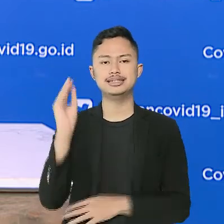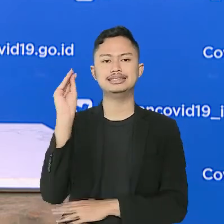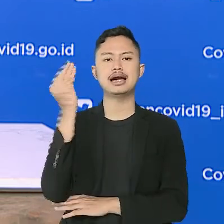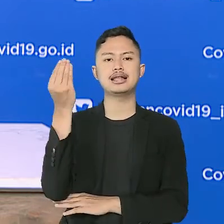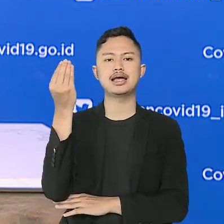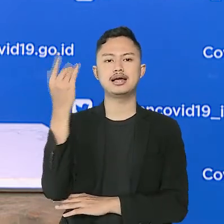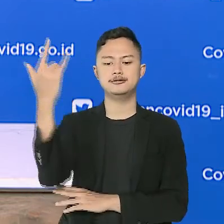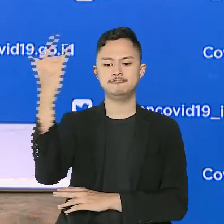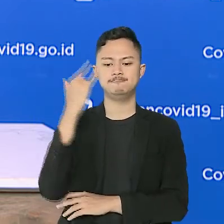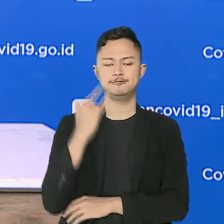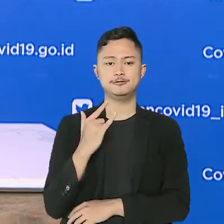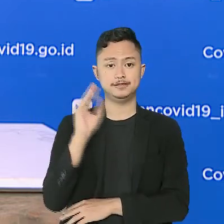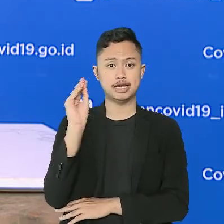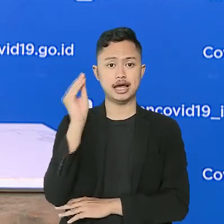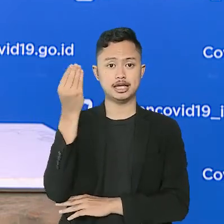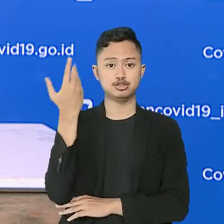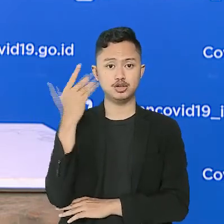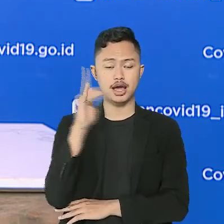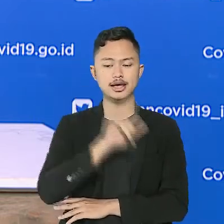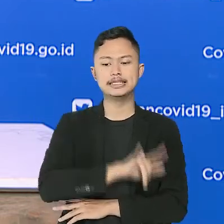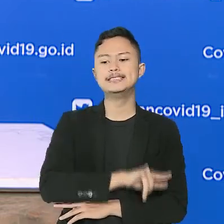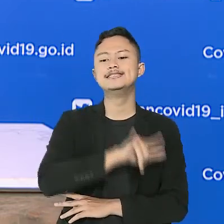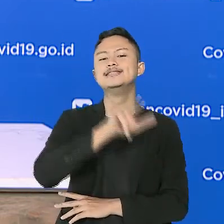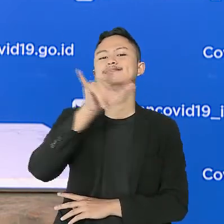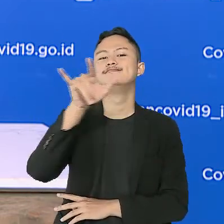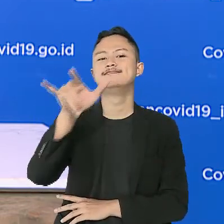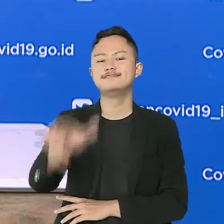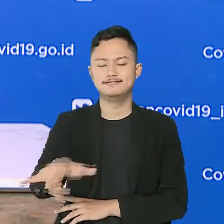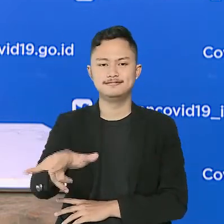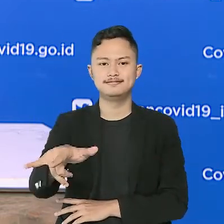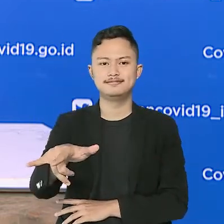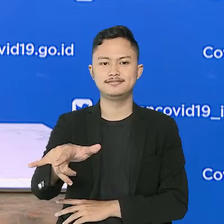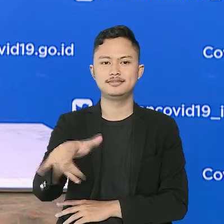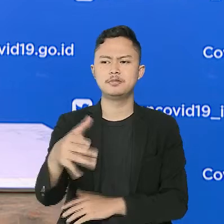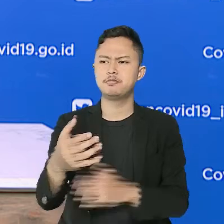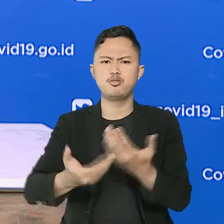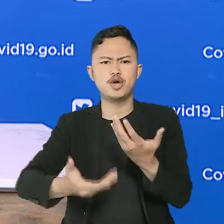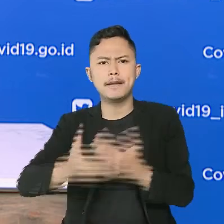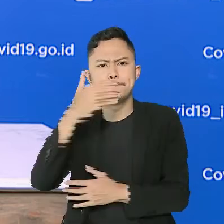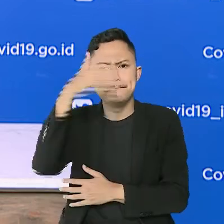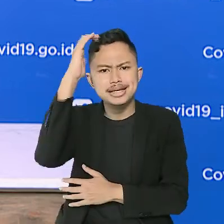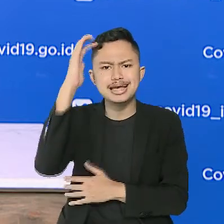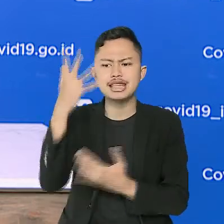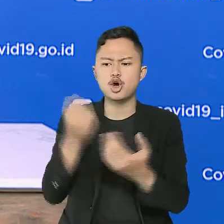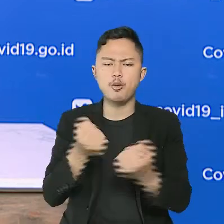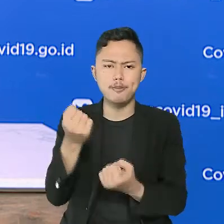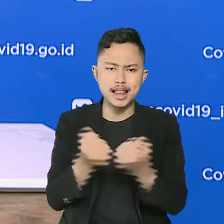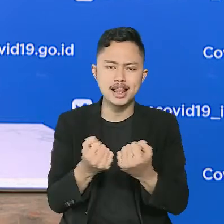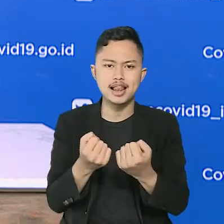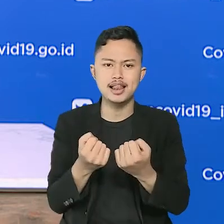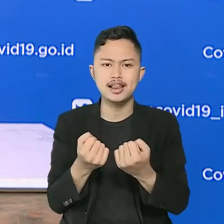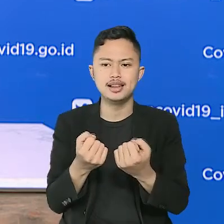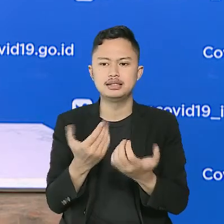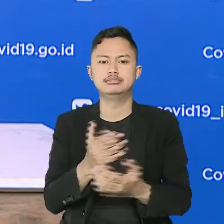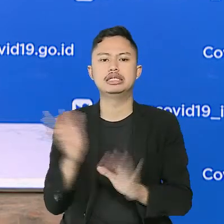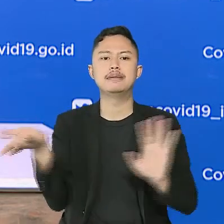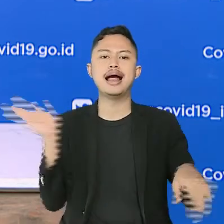Jakarta atau Soekarno-Hatta dan dilanjutkan dengan perjalanan domestik ke Bali sesuai dengan kebijakan yang